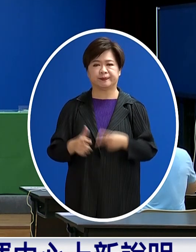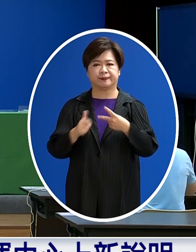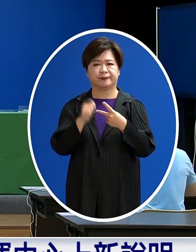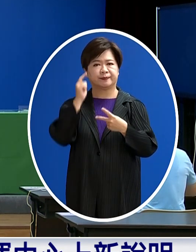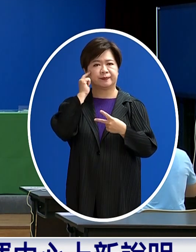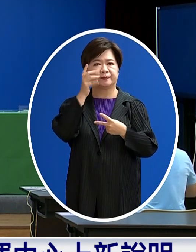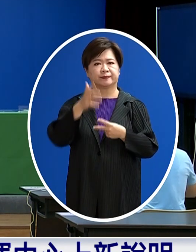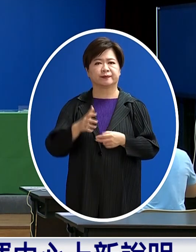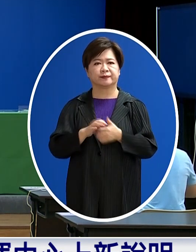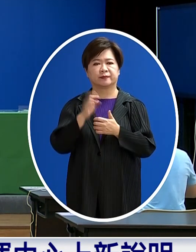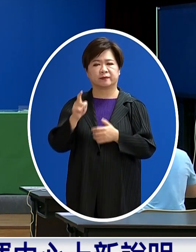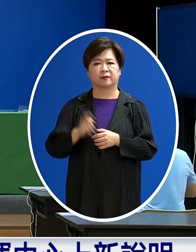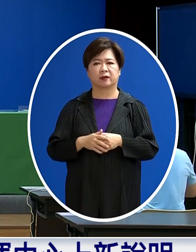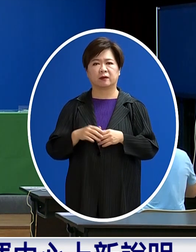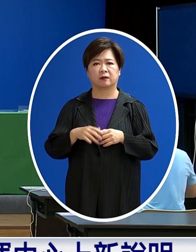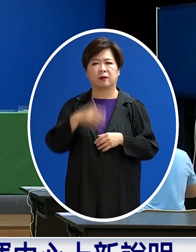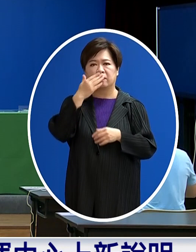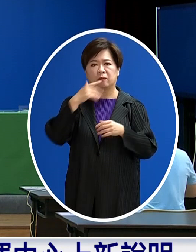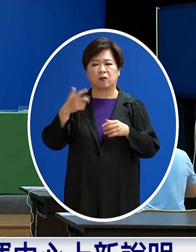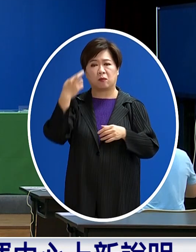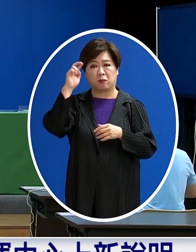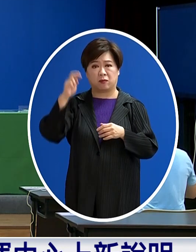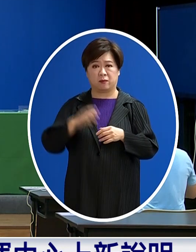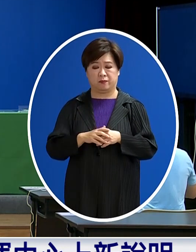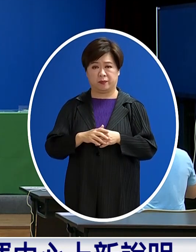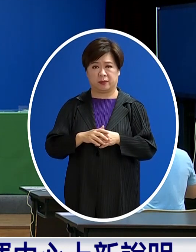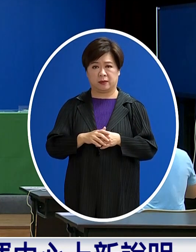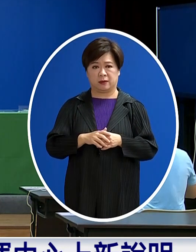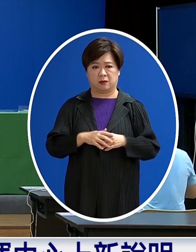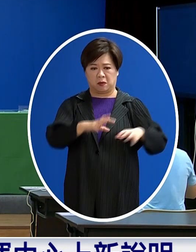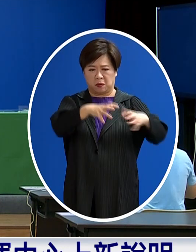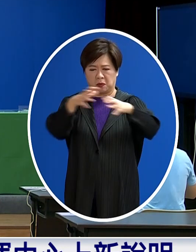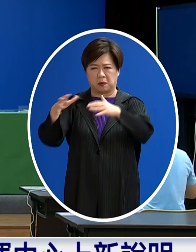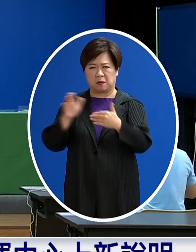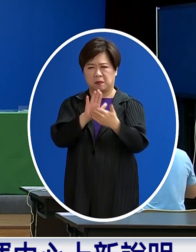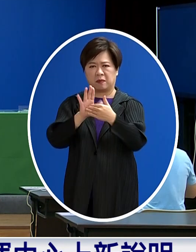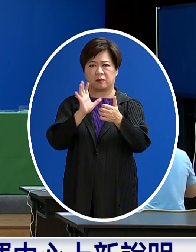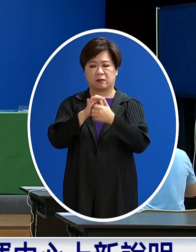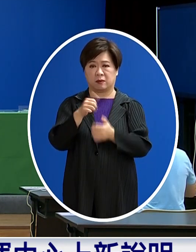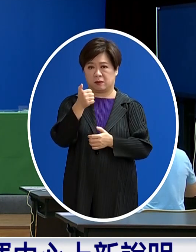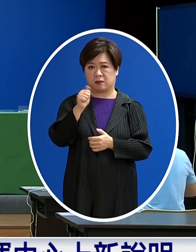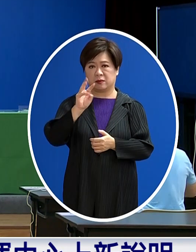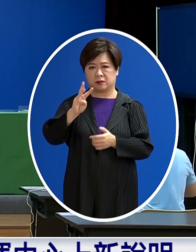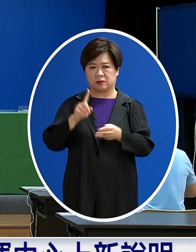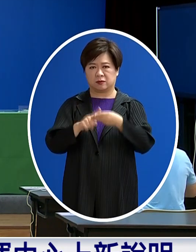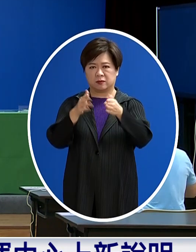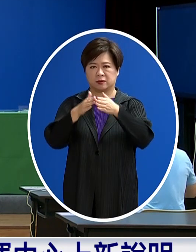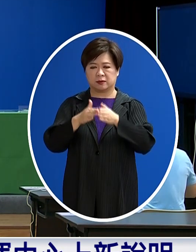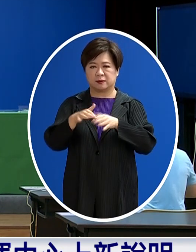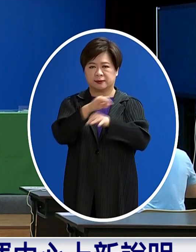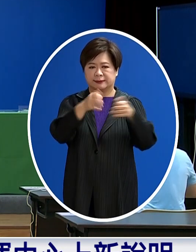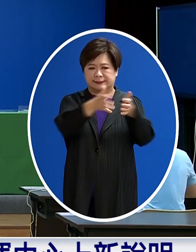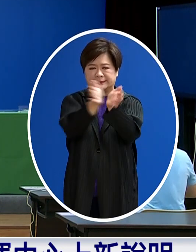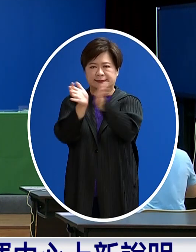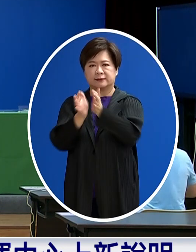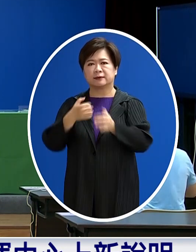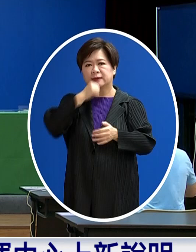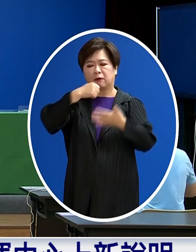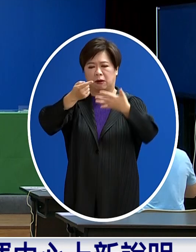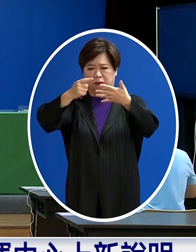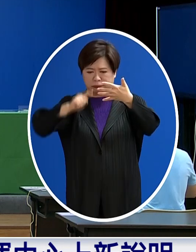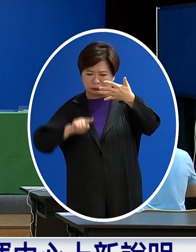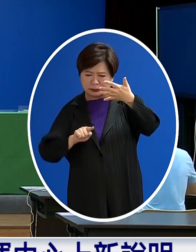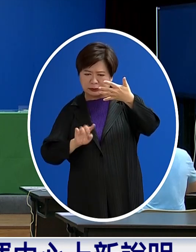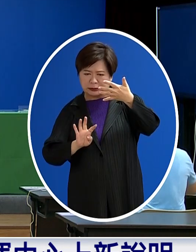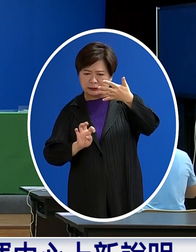下，彭博全国的防疫排名，那台湾在53个主要的经济体当中是跌落到第44名，